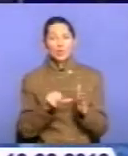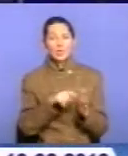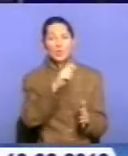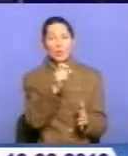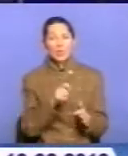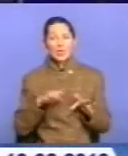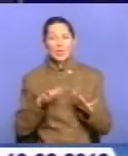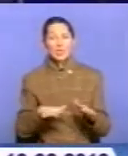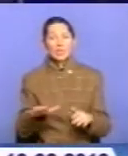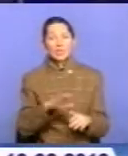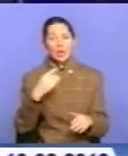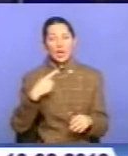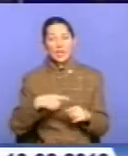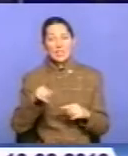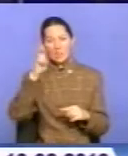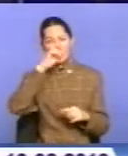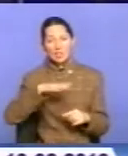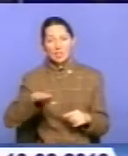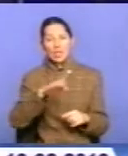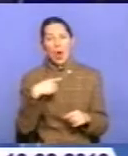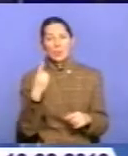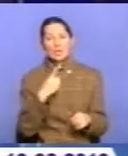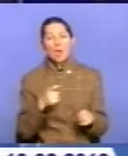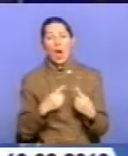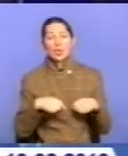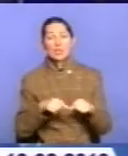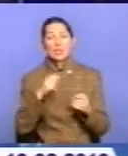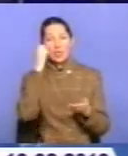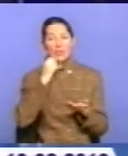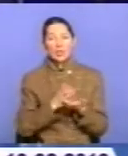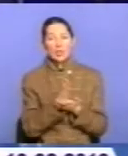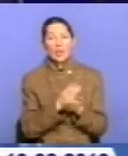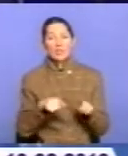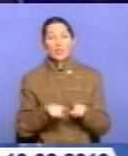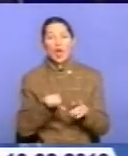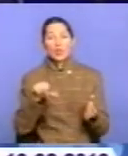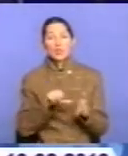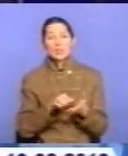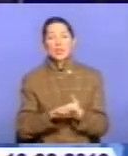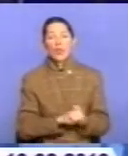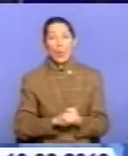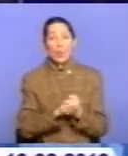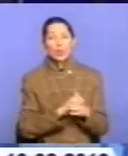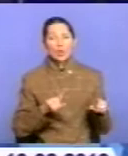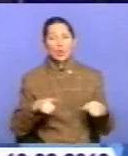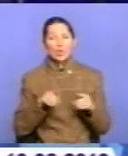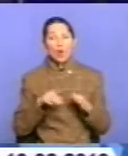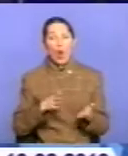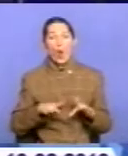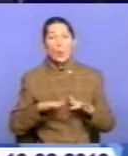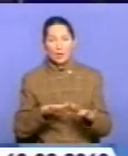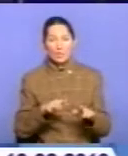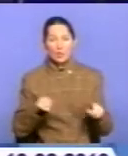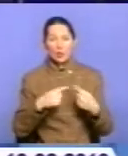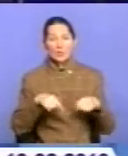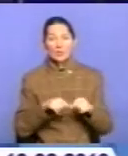на території інших держав обласна організація ветеранів та учасників миротворчих операцій організувала для школярів та